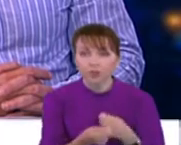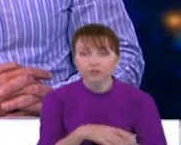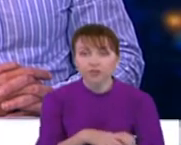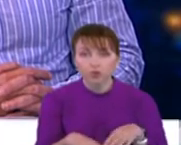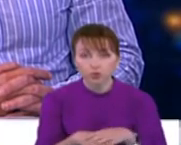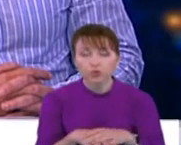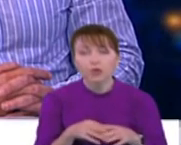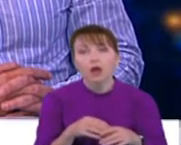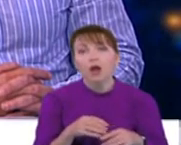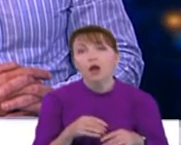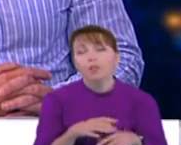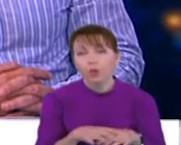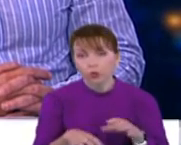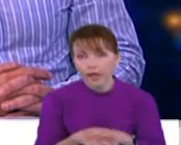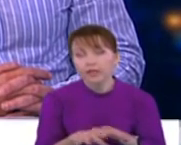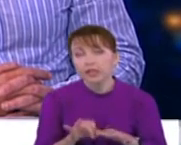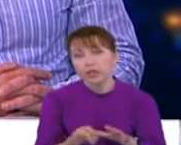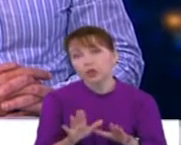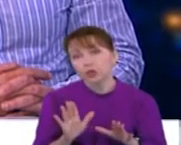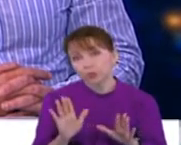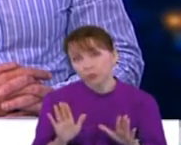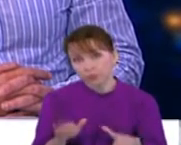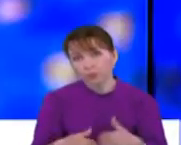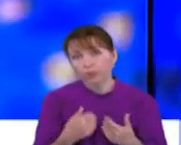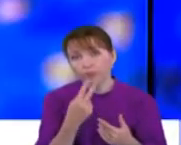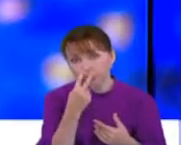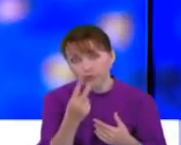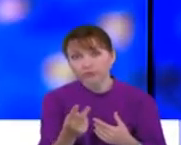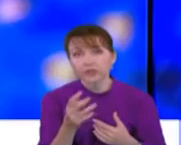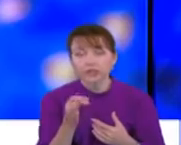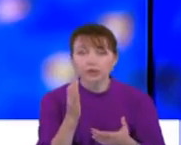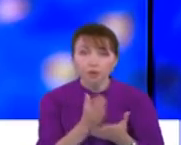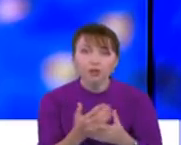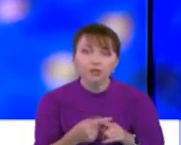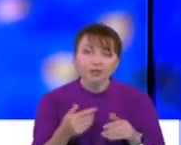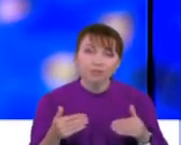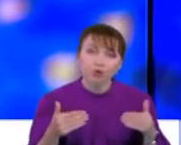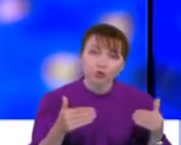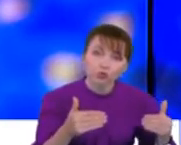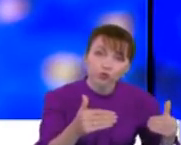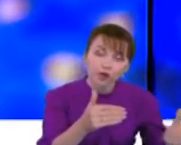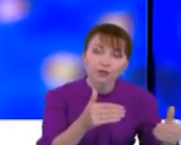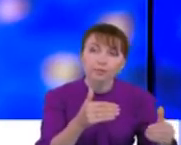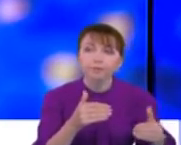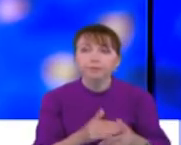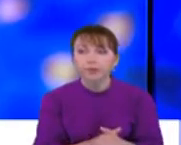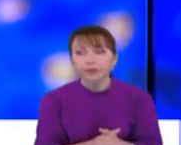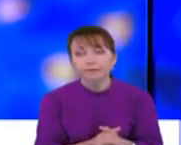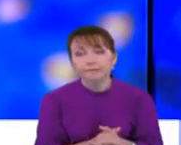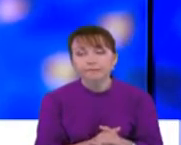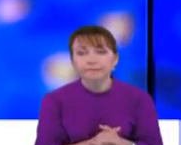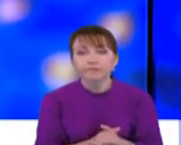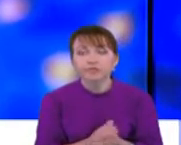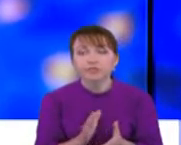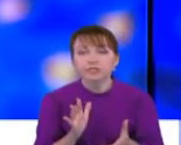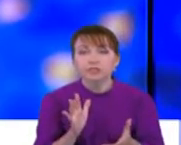заручників, полонених. І тоді можна подивитися і мати оце просування в бік встановлення миру в